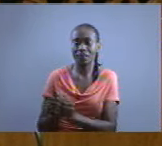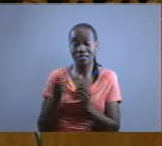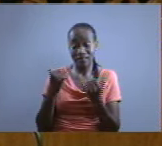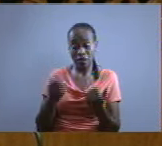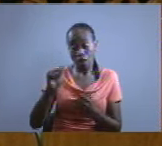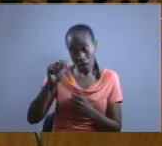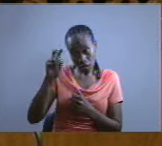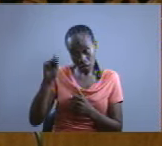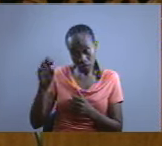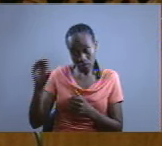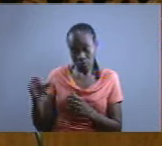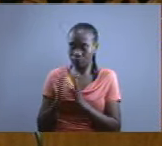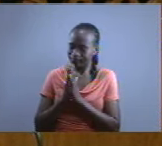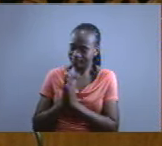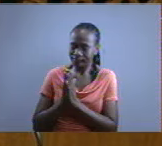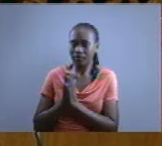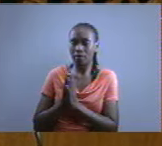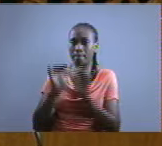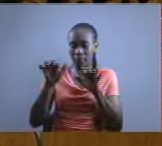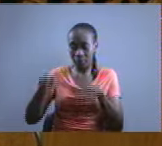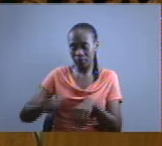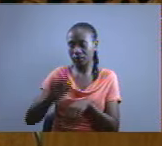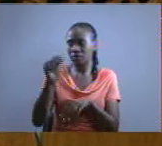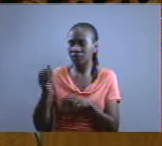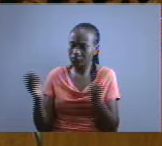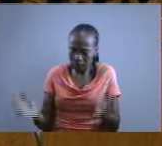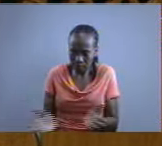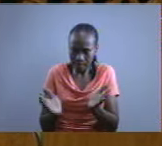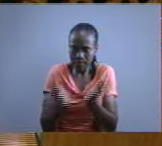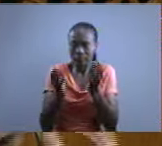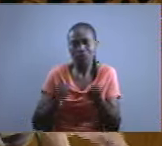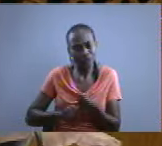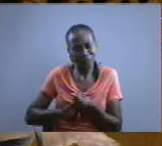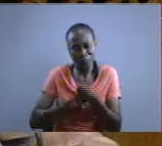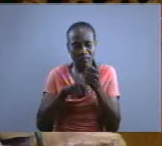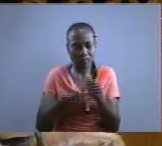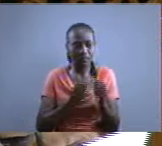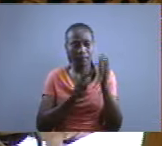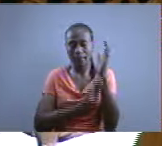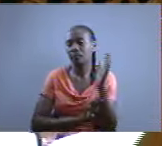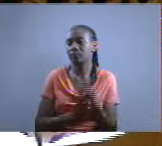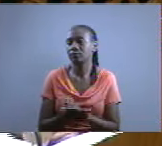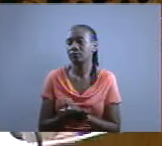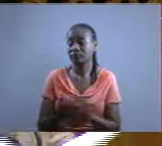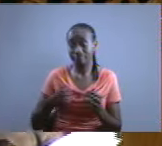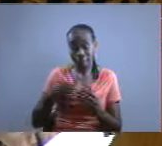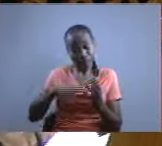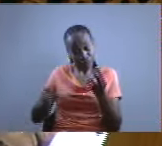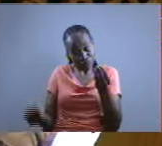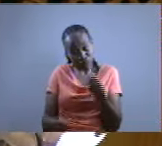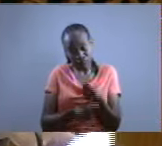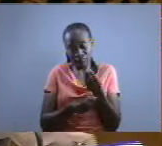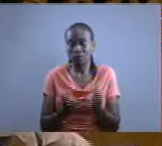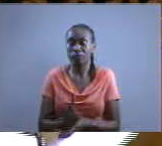die wetsontwerp te steun. Ek wil sê, soos ek gesê het